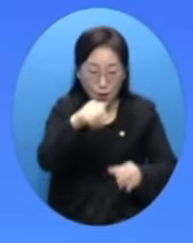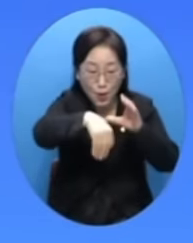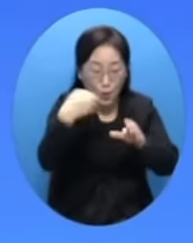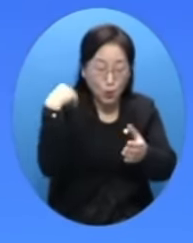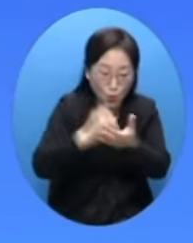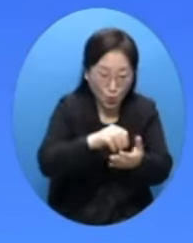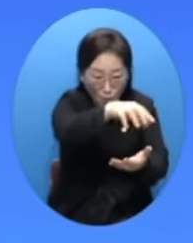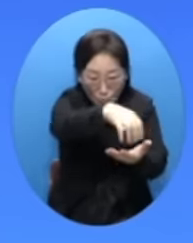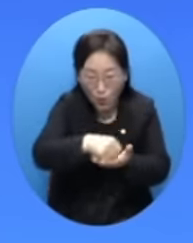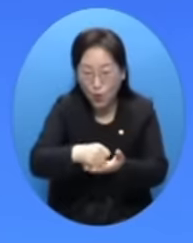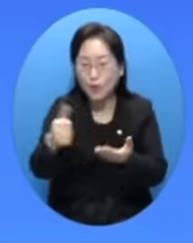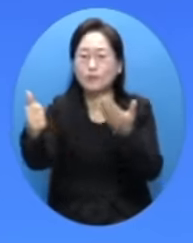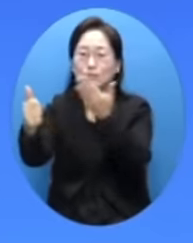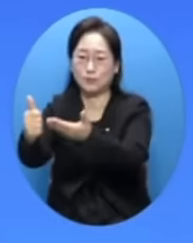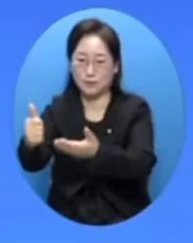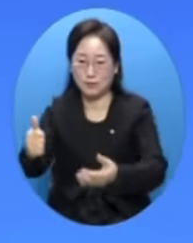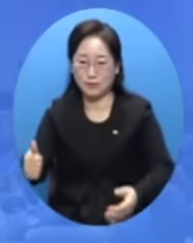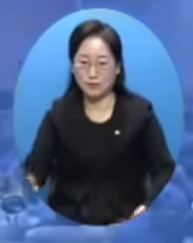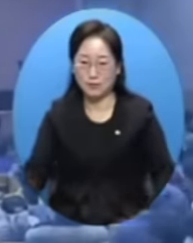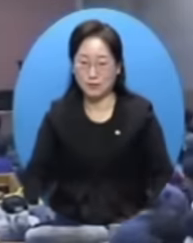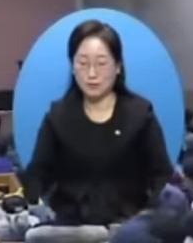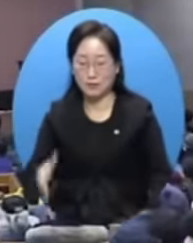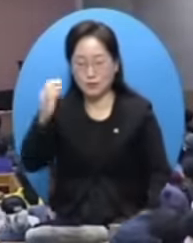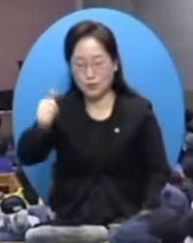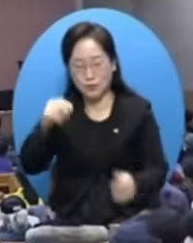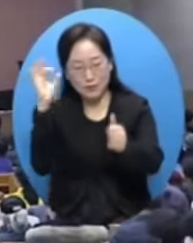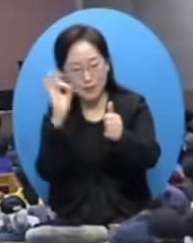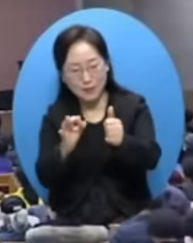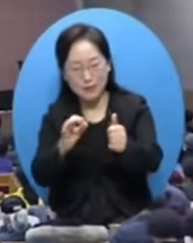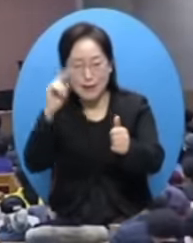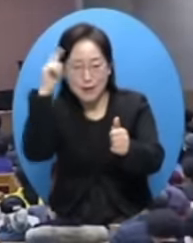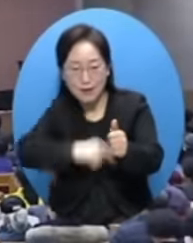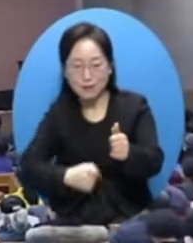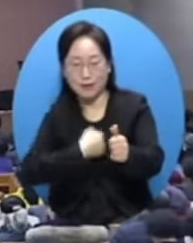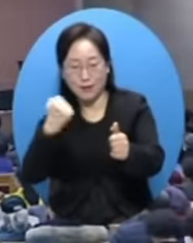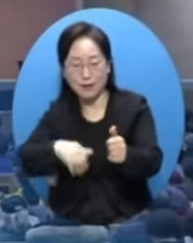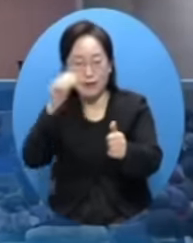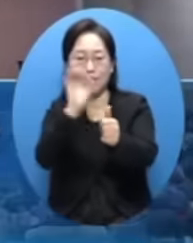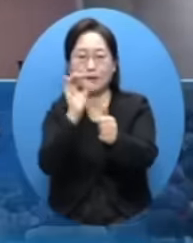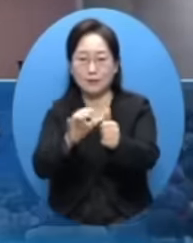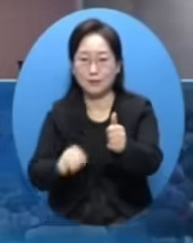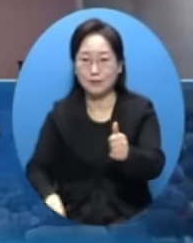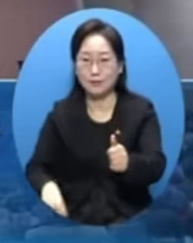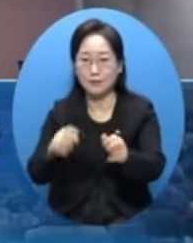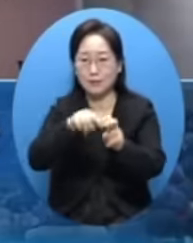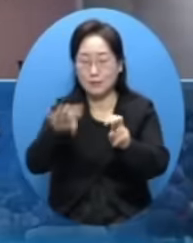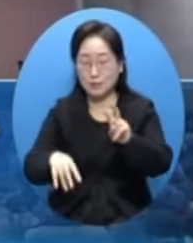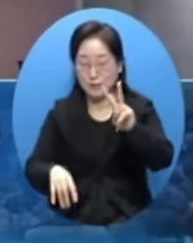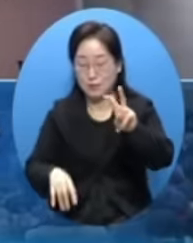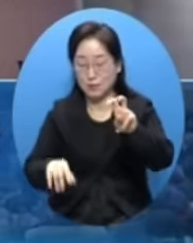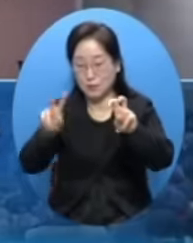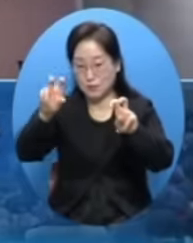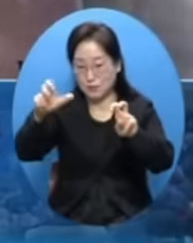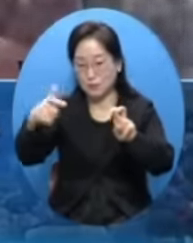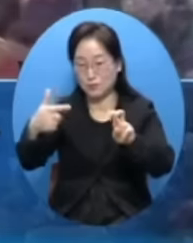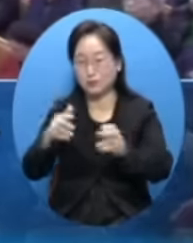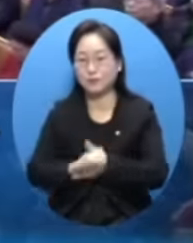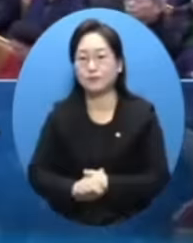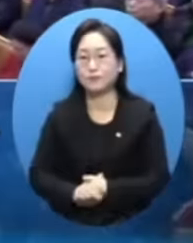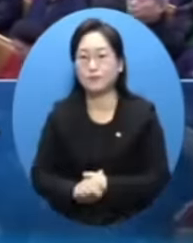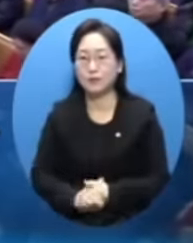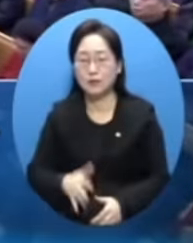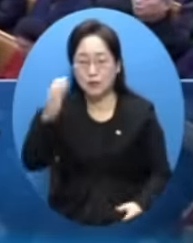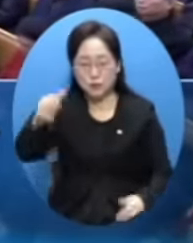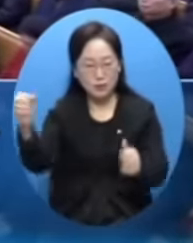가지고 왔습니다 주인이 악하고 괴어 정을 책망했습니다 마태복음 25장 26절 30절 있니다 그